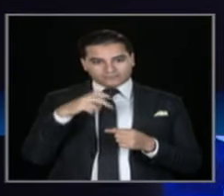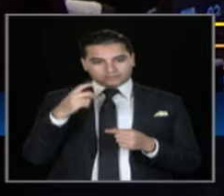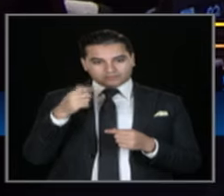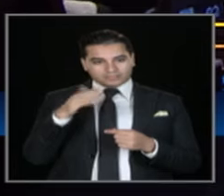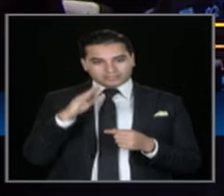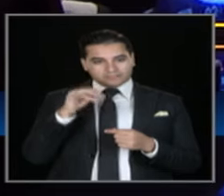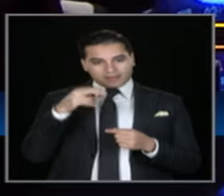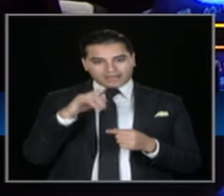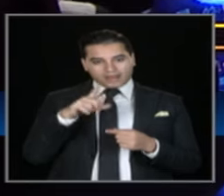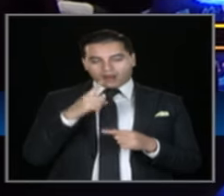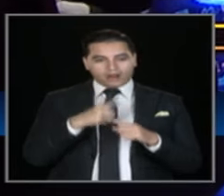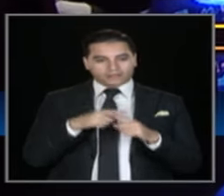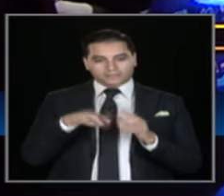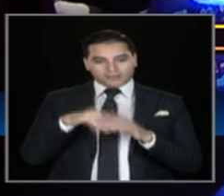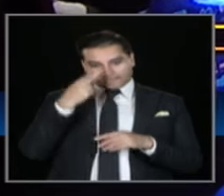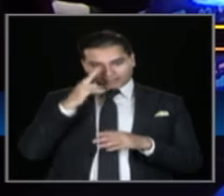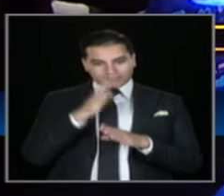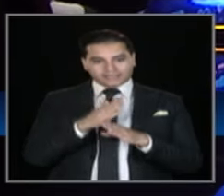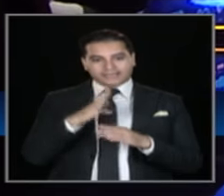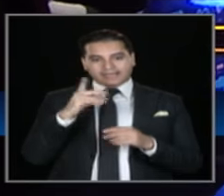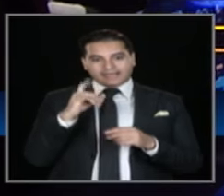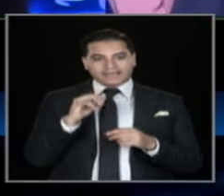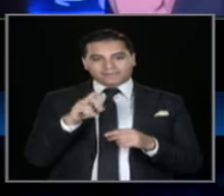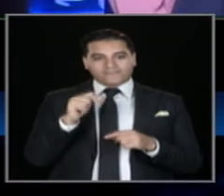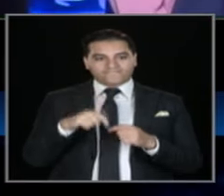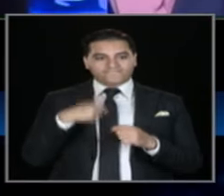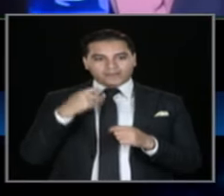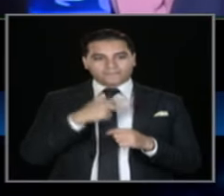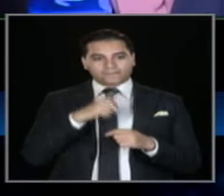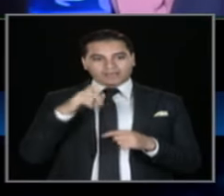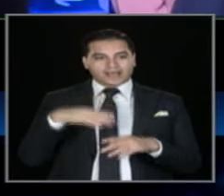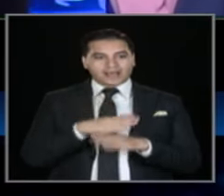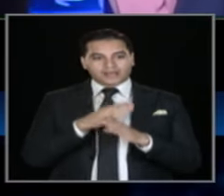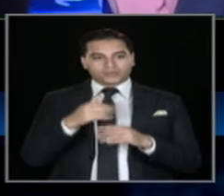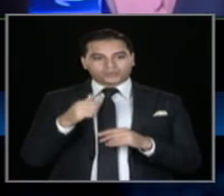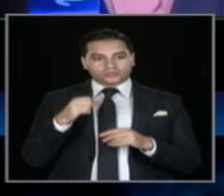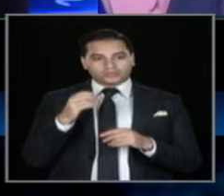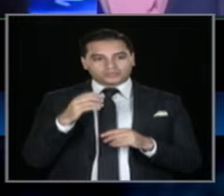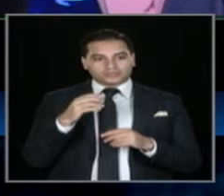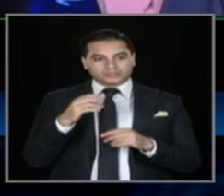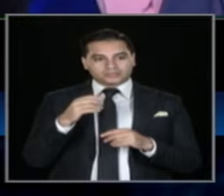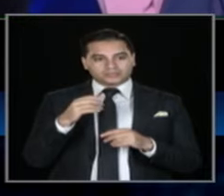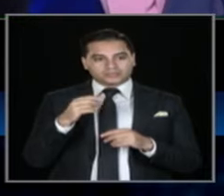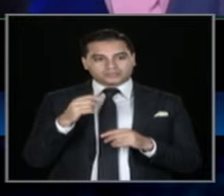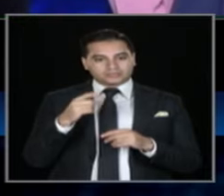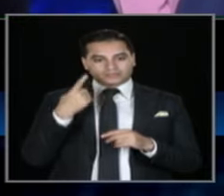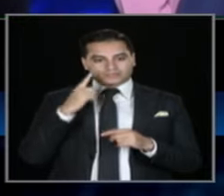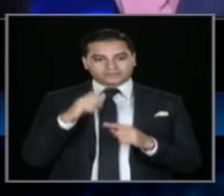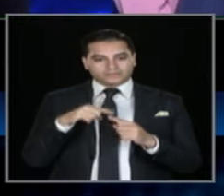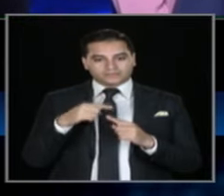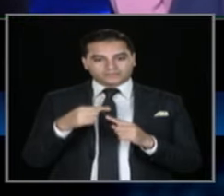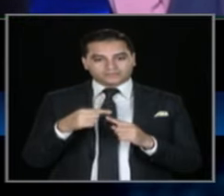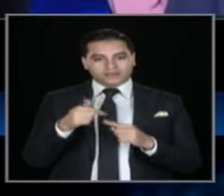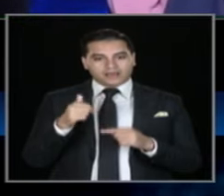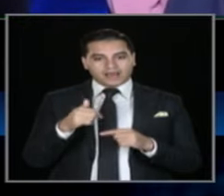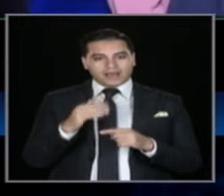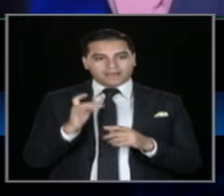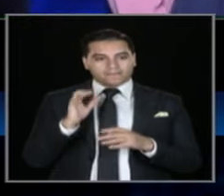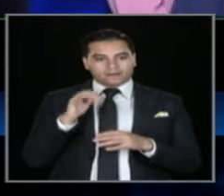إسماعيل. غلط. من قامت بدور كريمة في مسلسل ليالي أوجيني؟ نيلي سمي. غلط. بوس. يقع